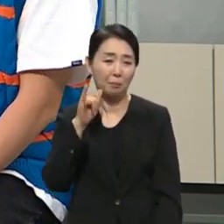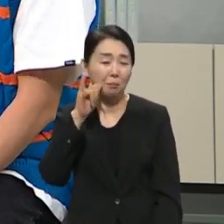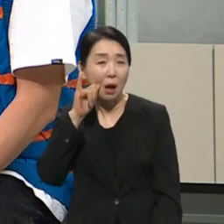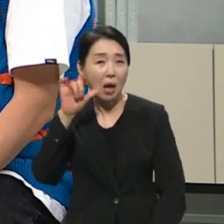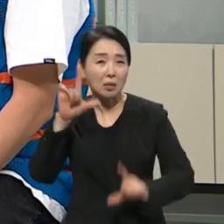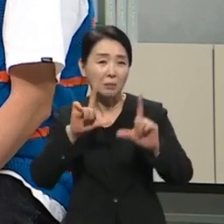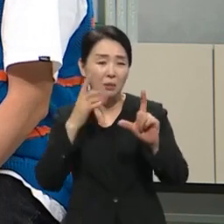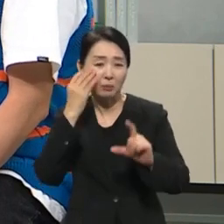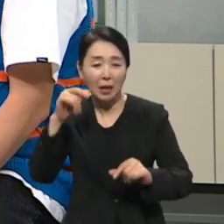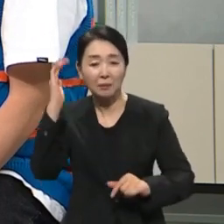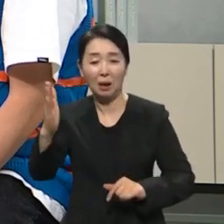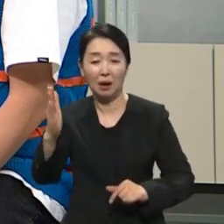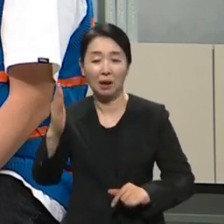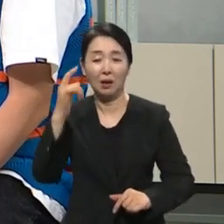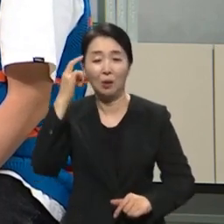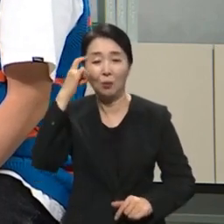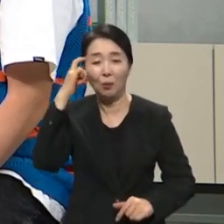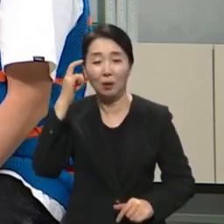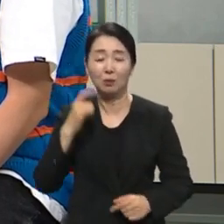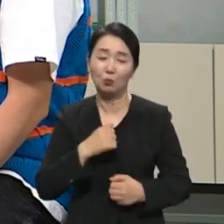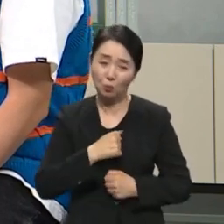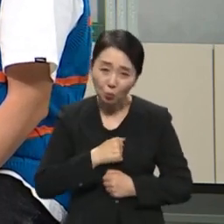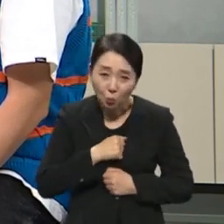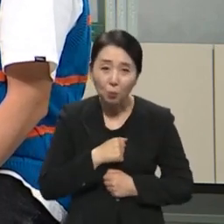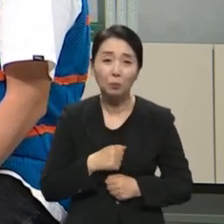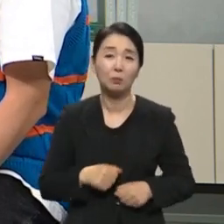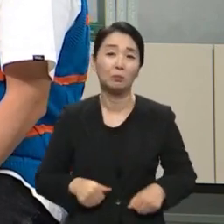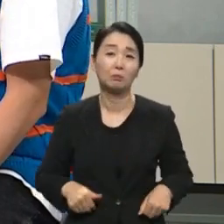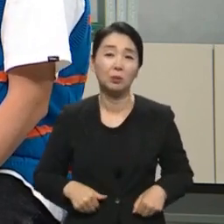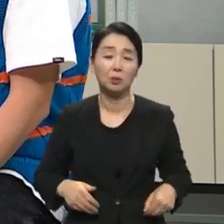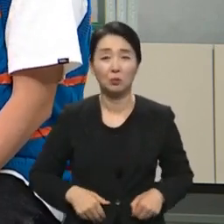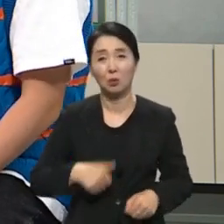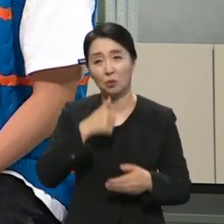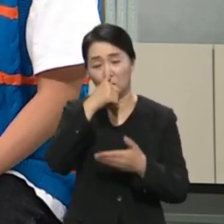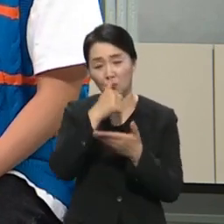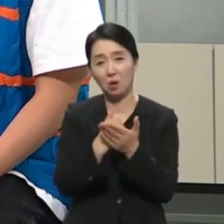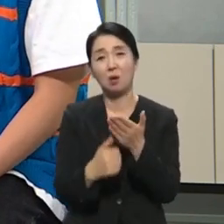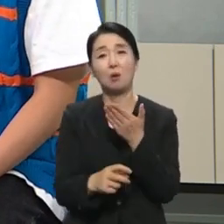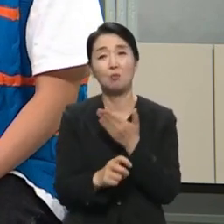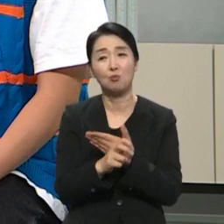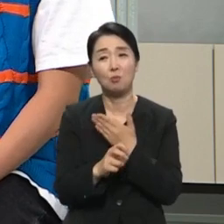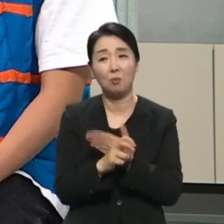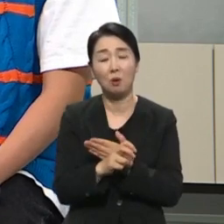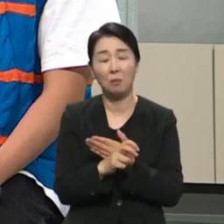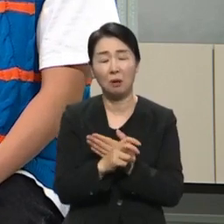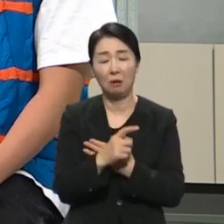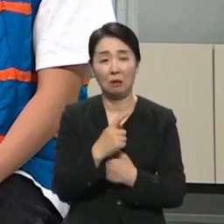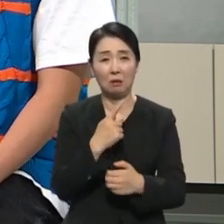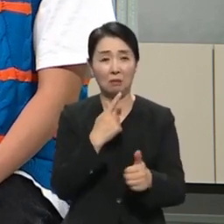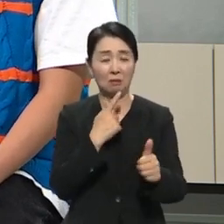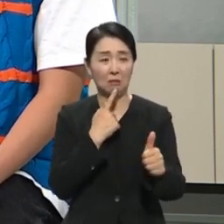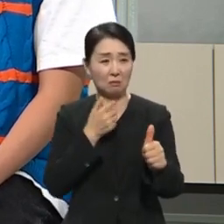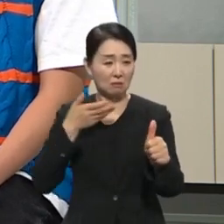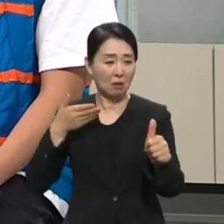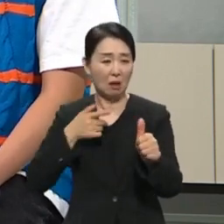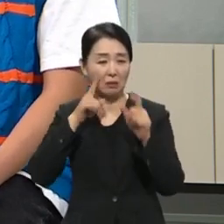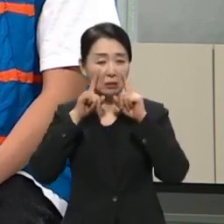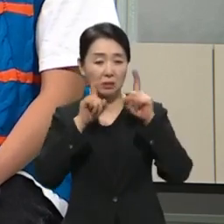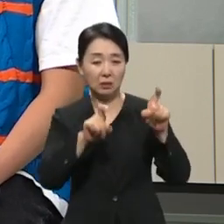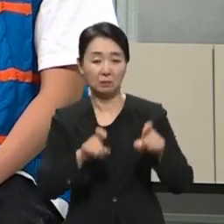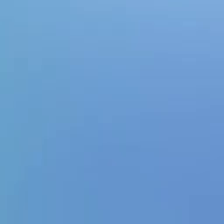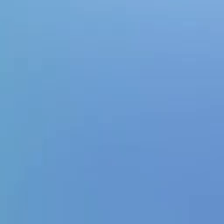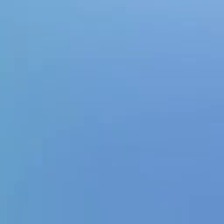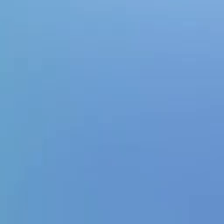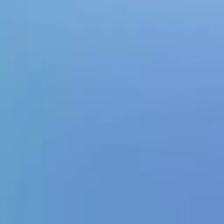반응도 있는데 보시면 조심해야 된다 범죄다 불법이다 혐의 이런 단어들로 표현이 되고 있습니다